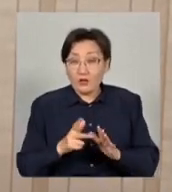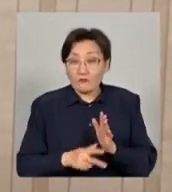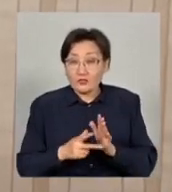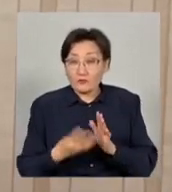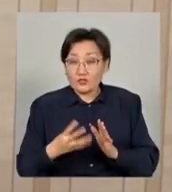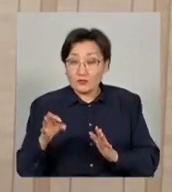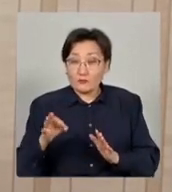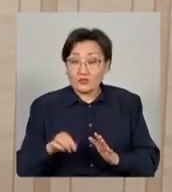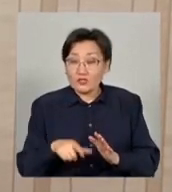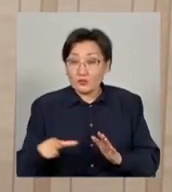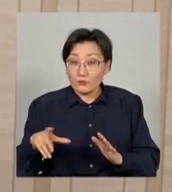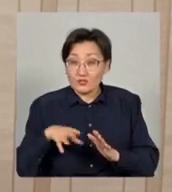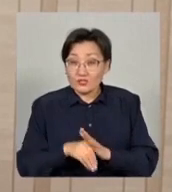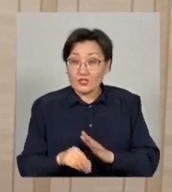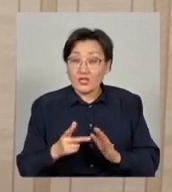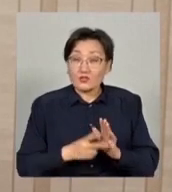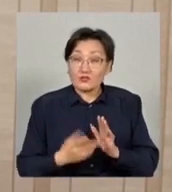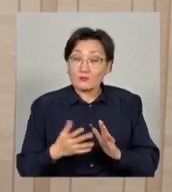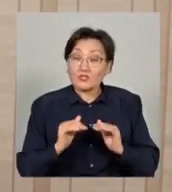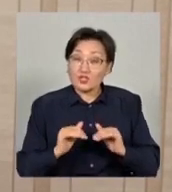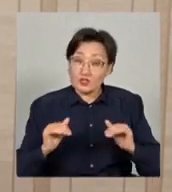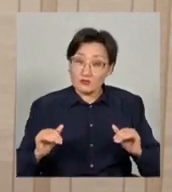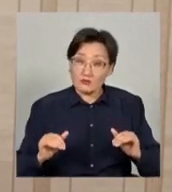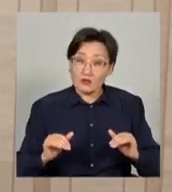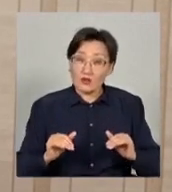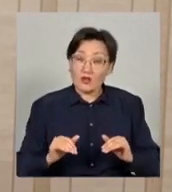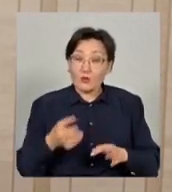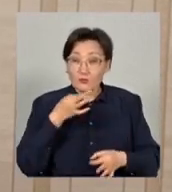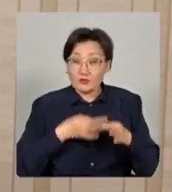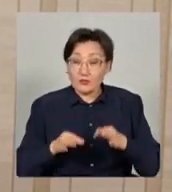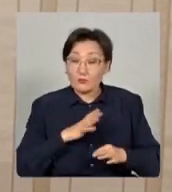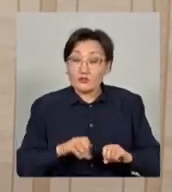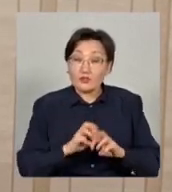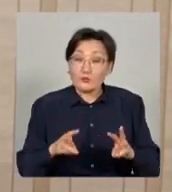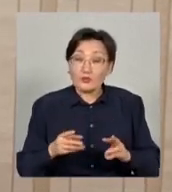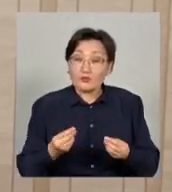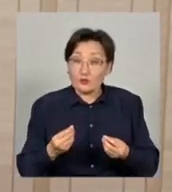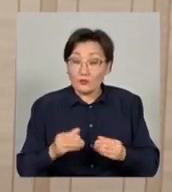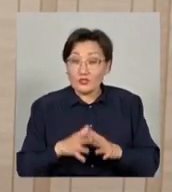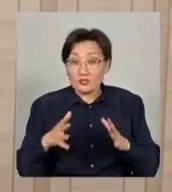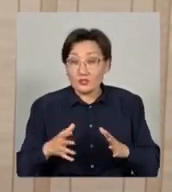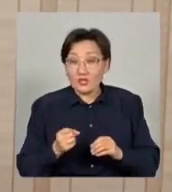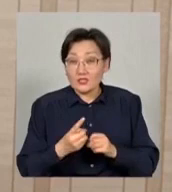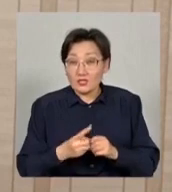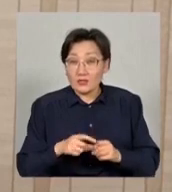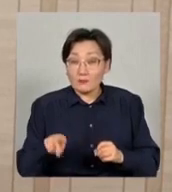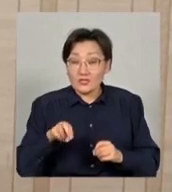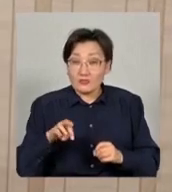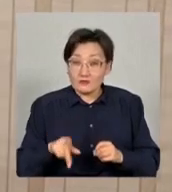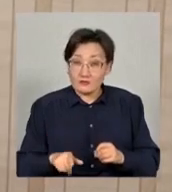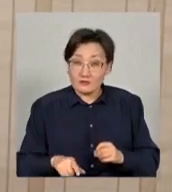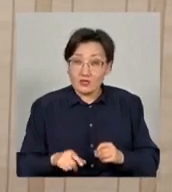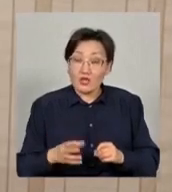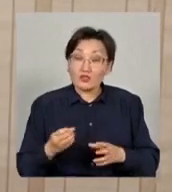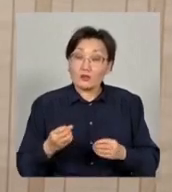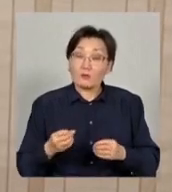84 пациента, из них 75 детей. Лекарства были обеспечены на сумму более 11 миллиардов тенге.